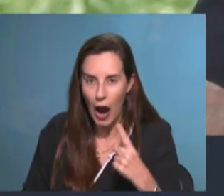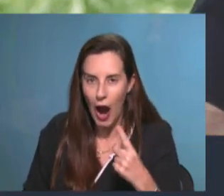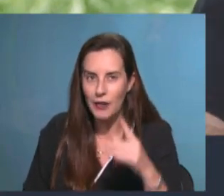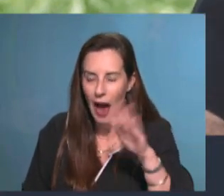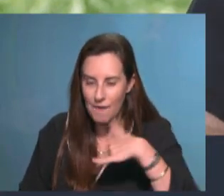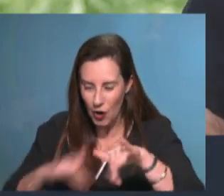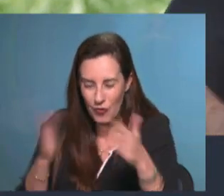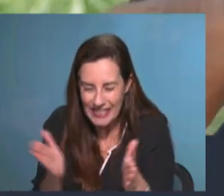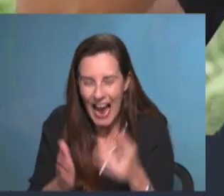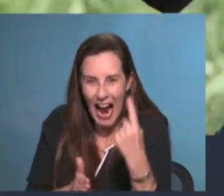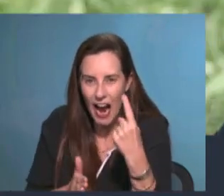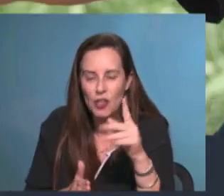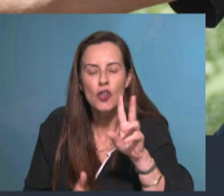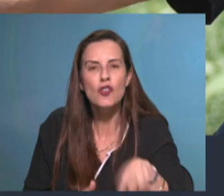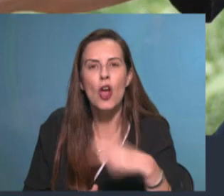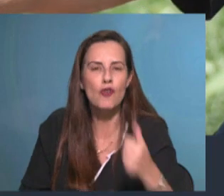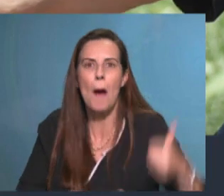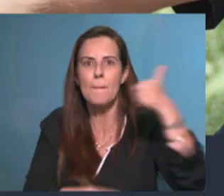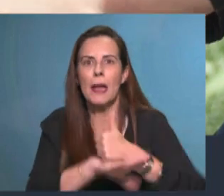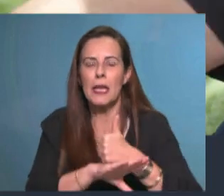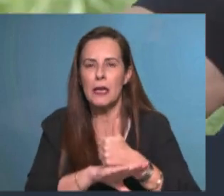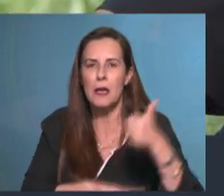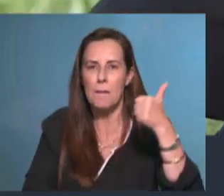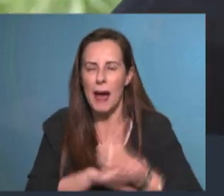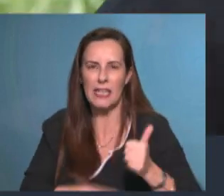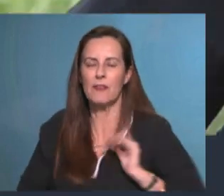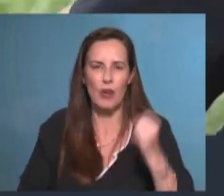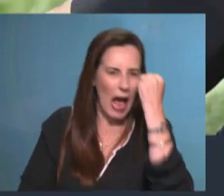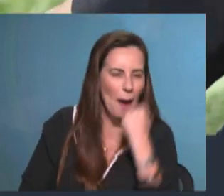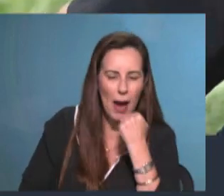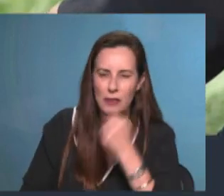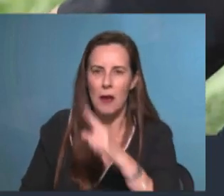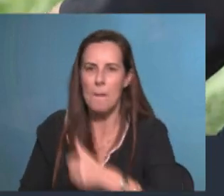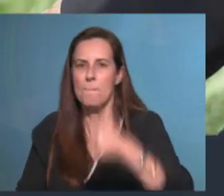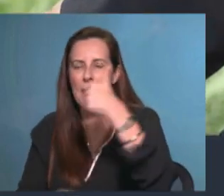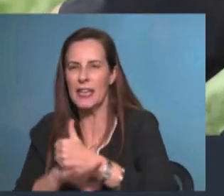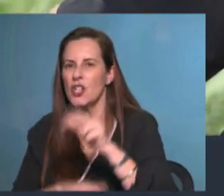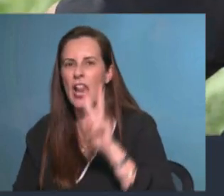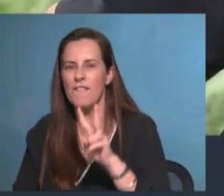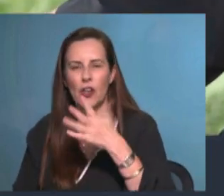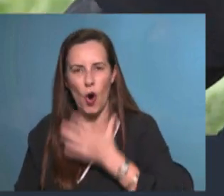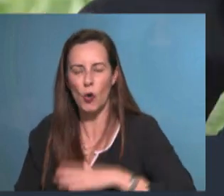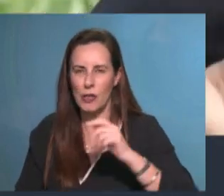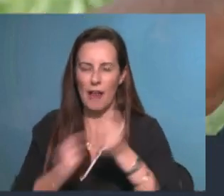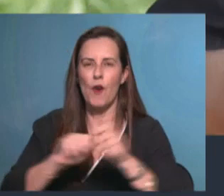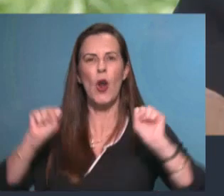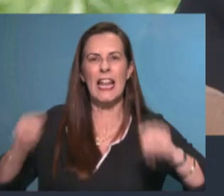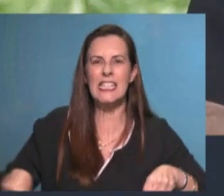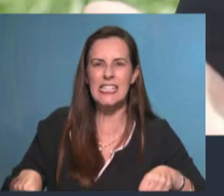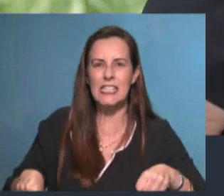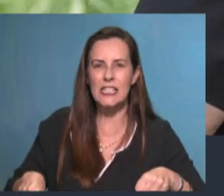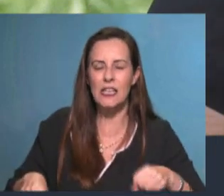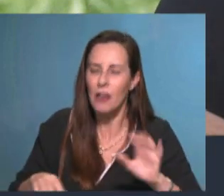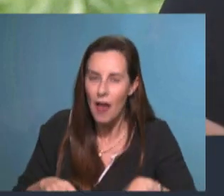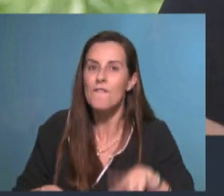רחוב צר אחד צומח, מנהיג אחד, מנהיג צבאי של החמאס, מנהיג אחד של הפתח שרוצה עכשיו להיות הנשיא הפלסטיני, וצומח